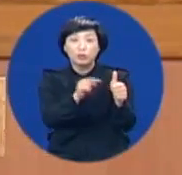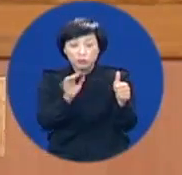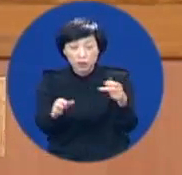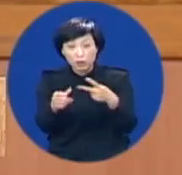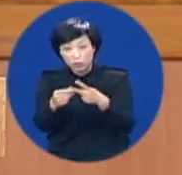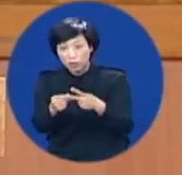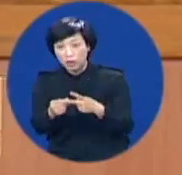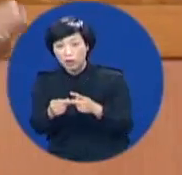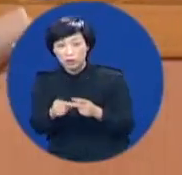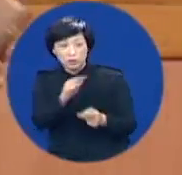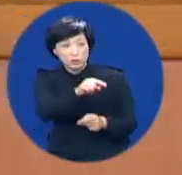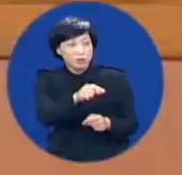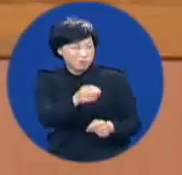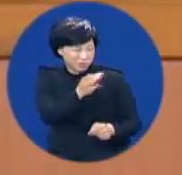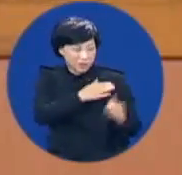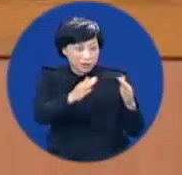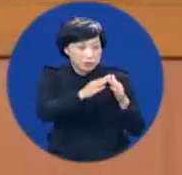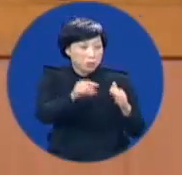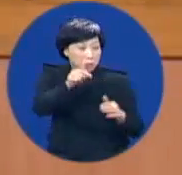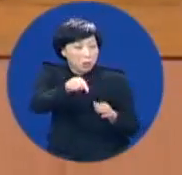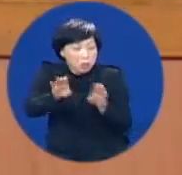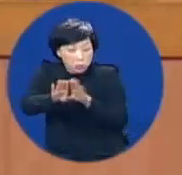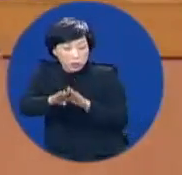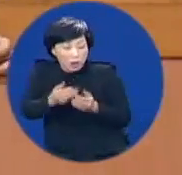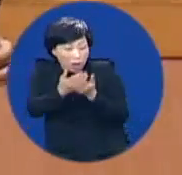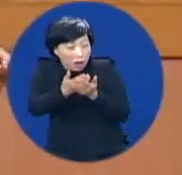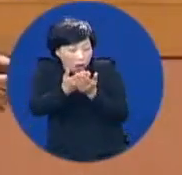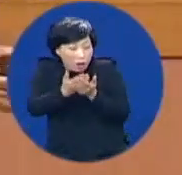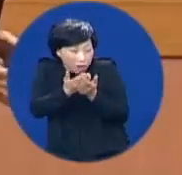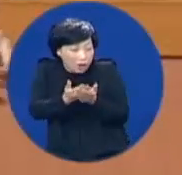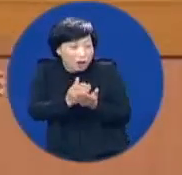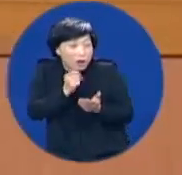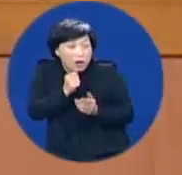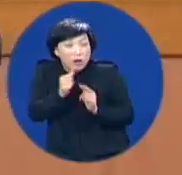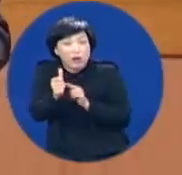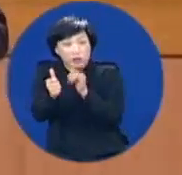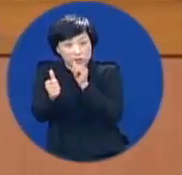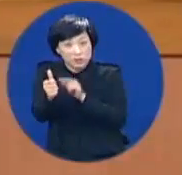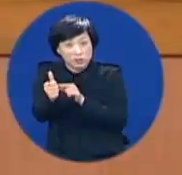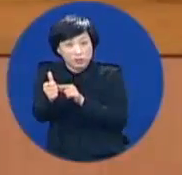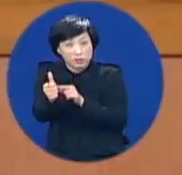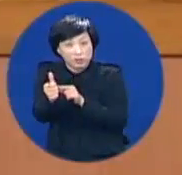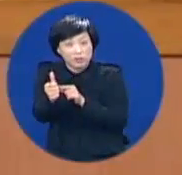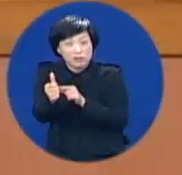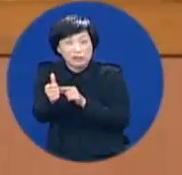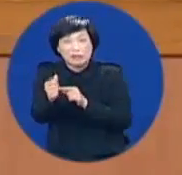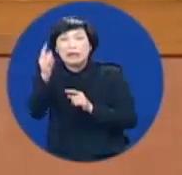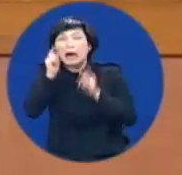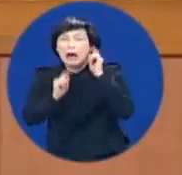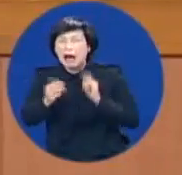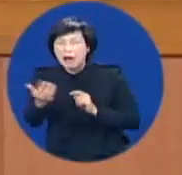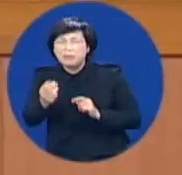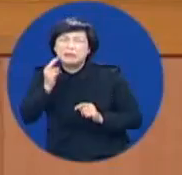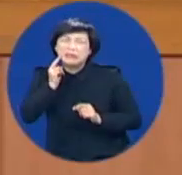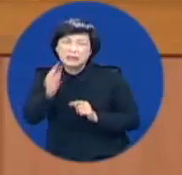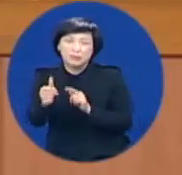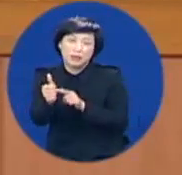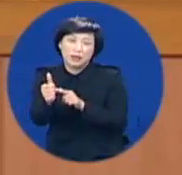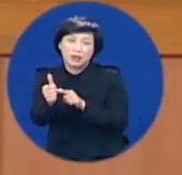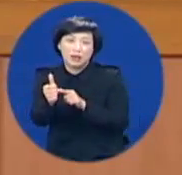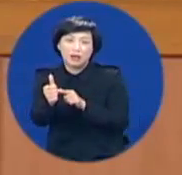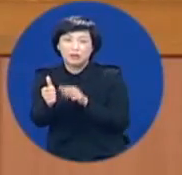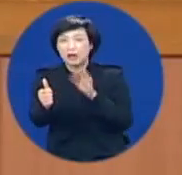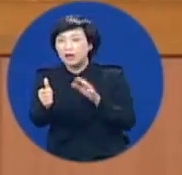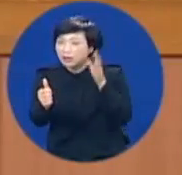문턱에서 얻어먹던 거지가 있었죠. 거지. 군지는 헌대를 알아요.